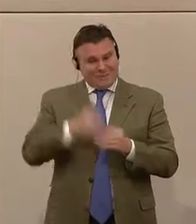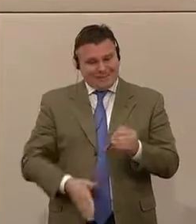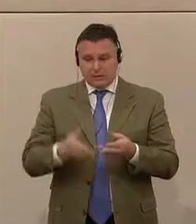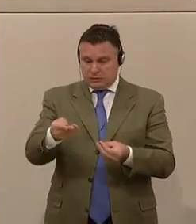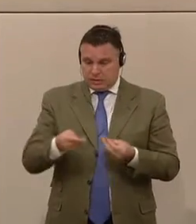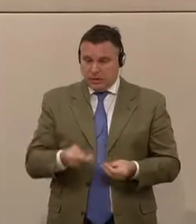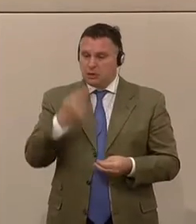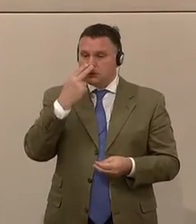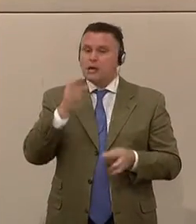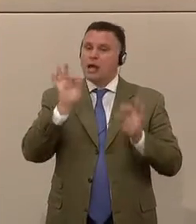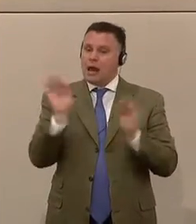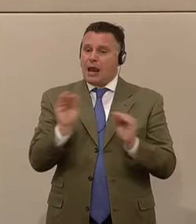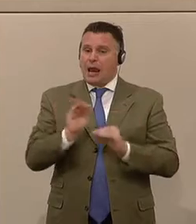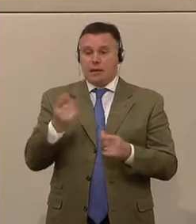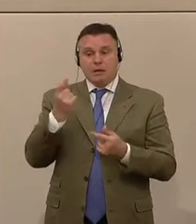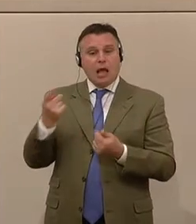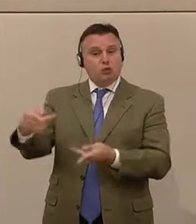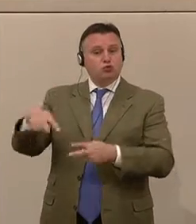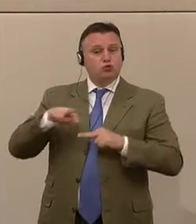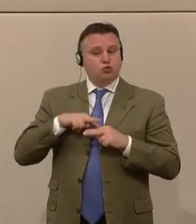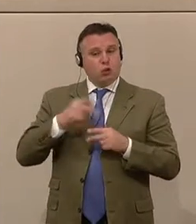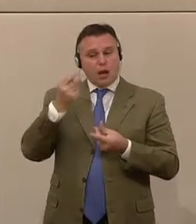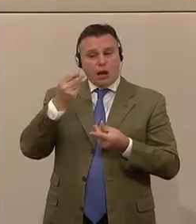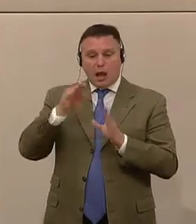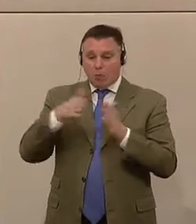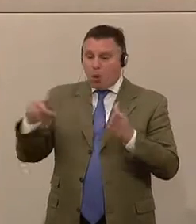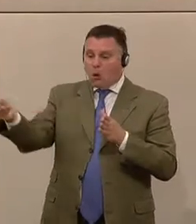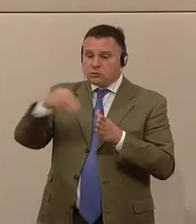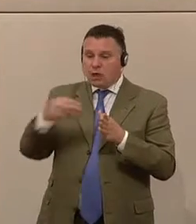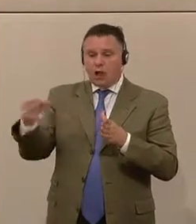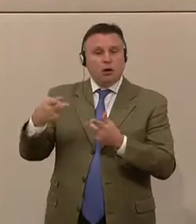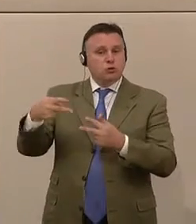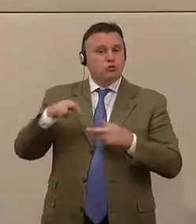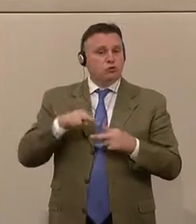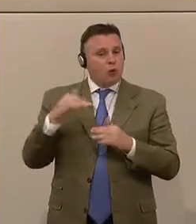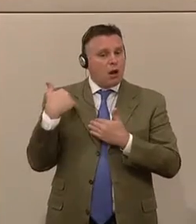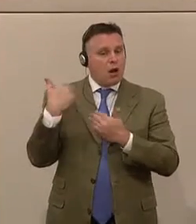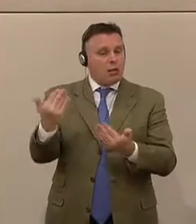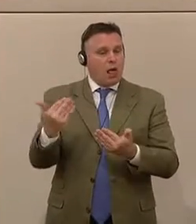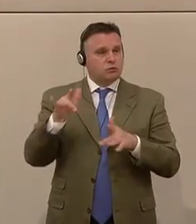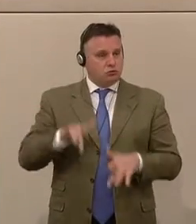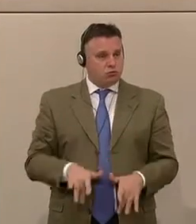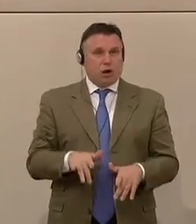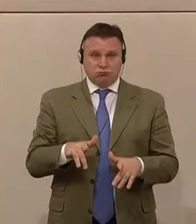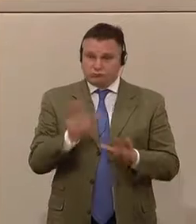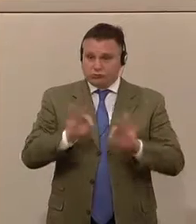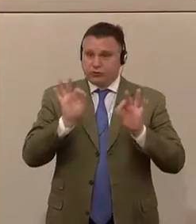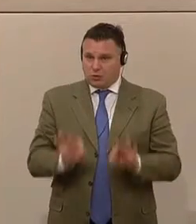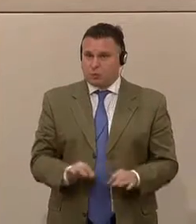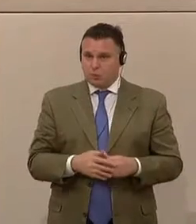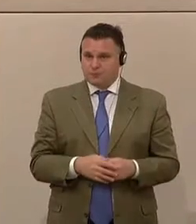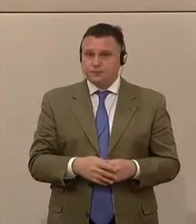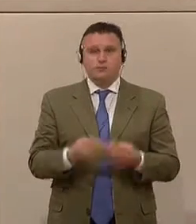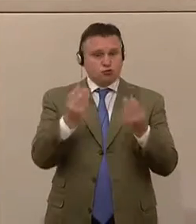Jahres wieder Geld ins Geldbeutel zurückbekommen. Es einfach spüren, dass sie entlastet werden. Und das ist gut so, meine sehr geehrten Damen und Herren. Das